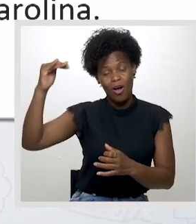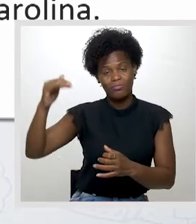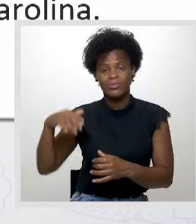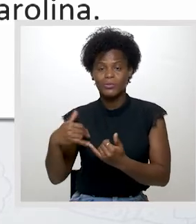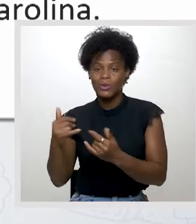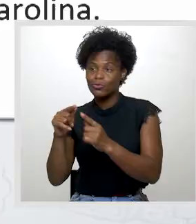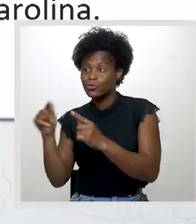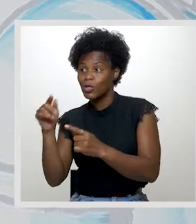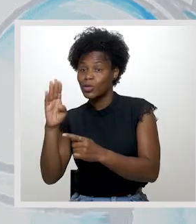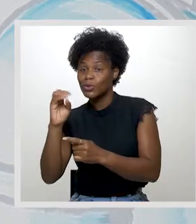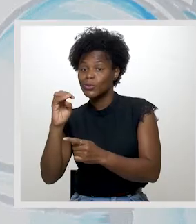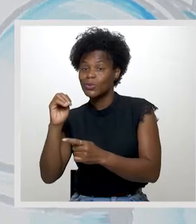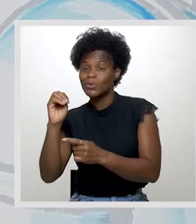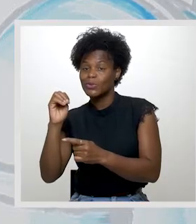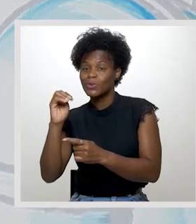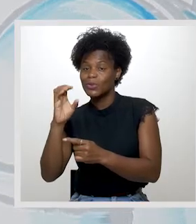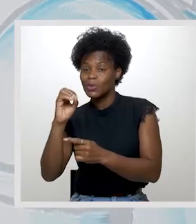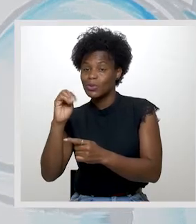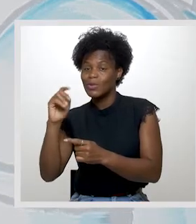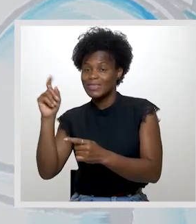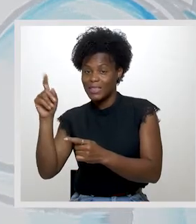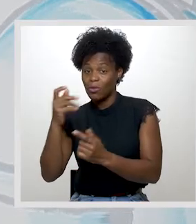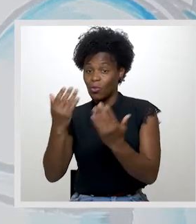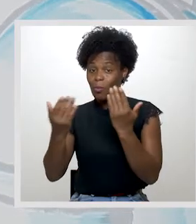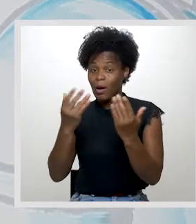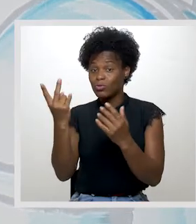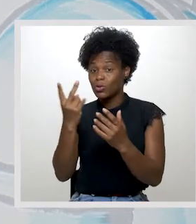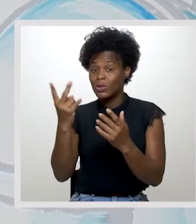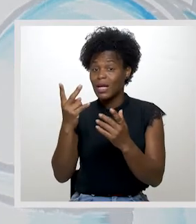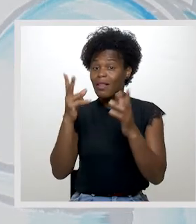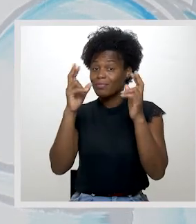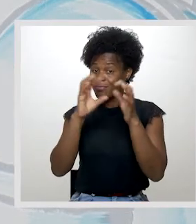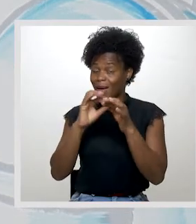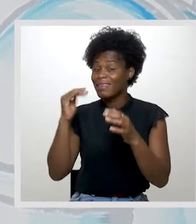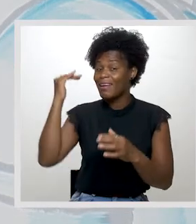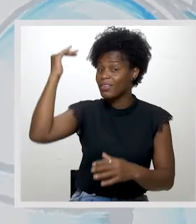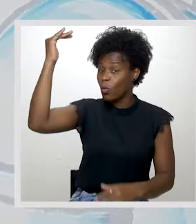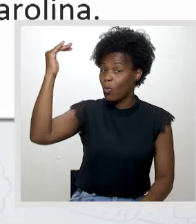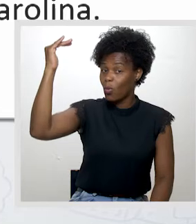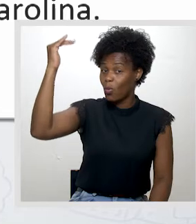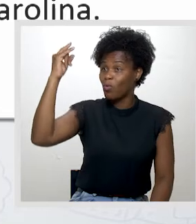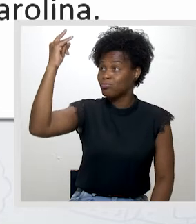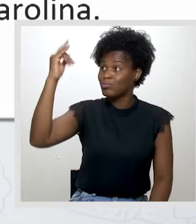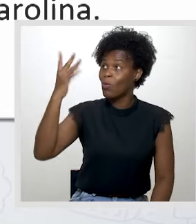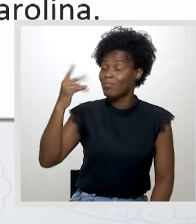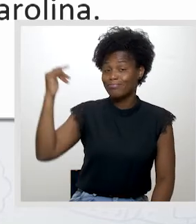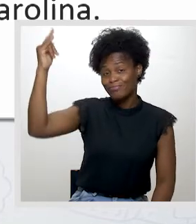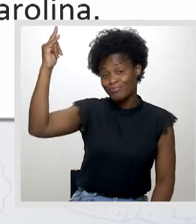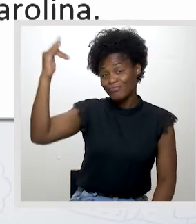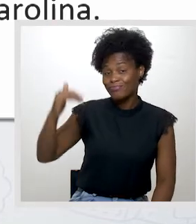José. Ici, vous allez comparer les deux en tenant en compte la taille.